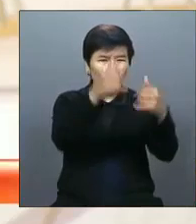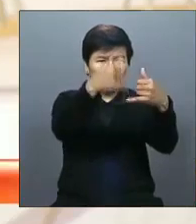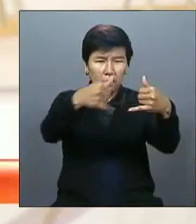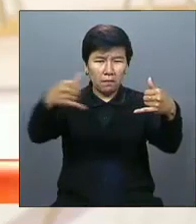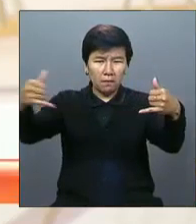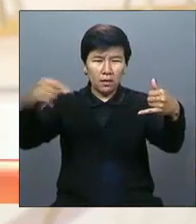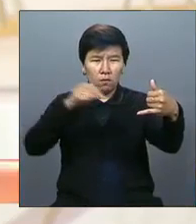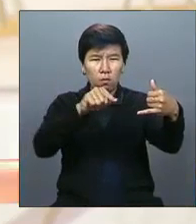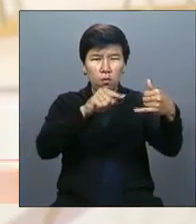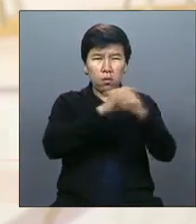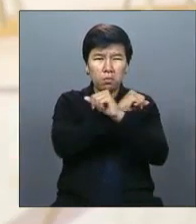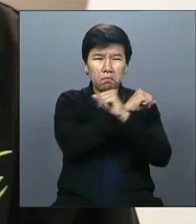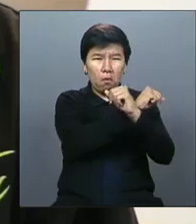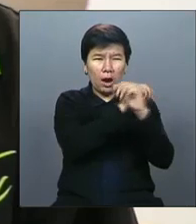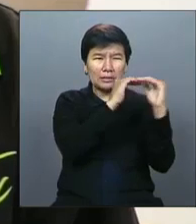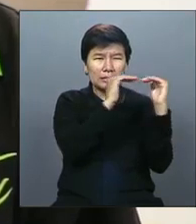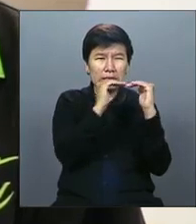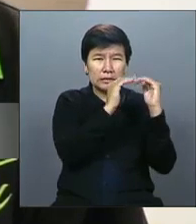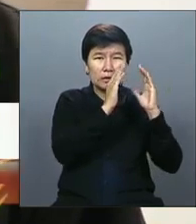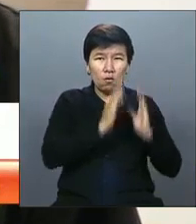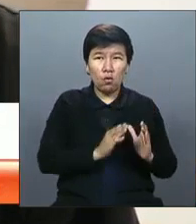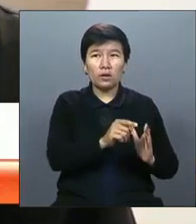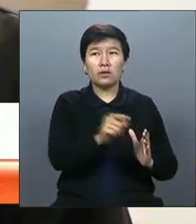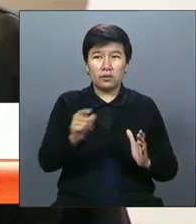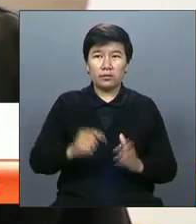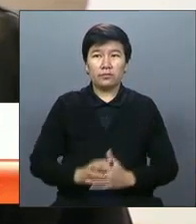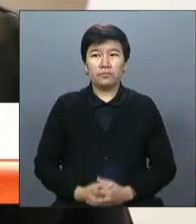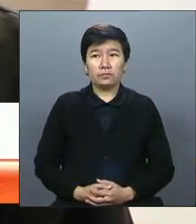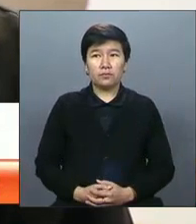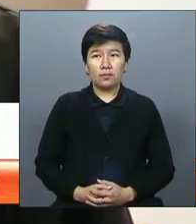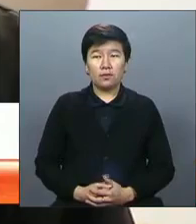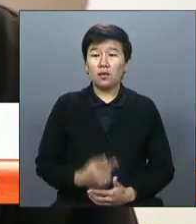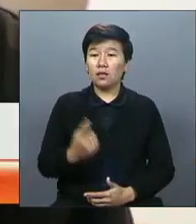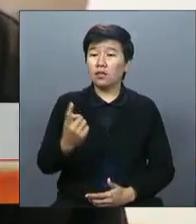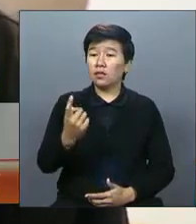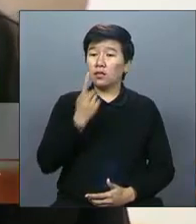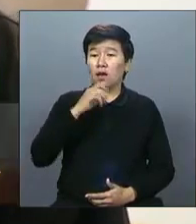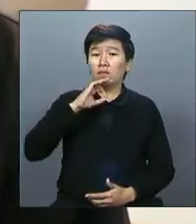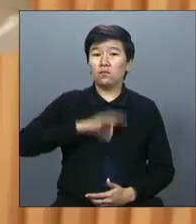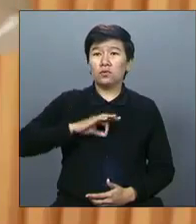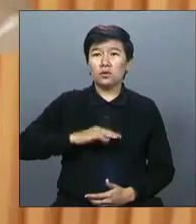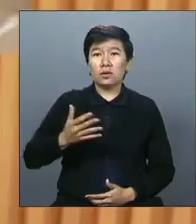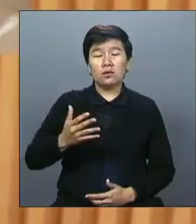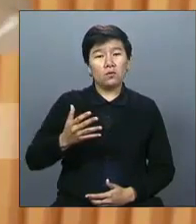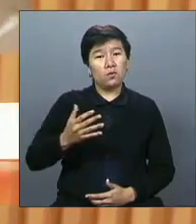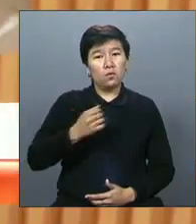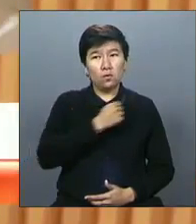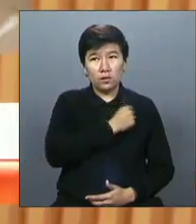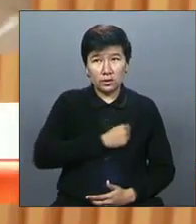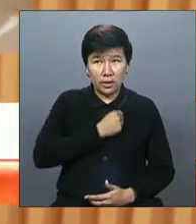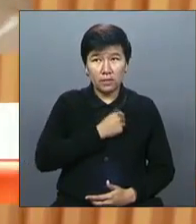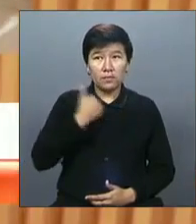ที่ถูกสังหารแล้วบังคับให้สูญหาย คือถ้าความรู้สึกเนี่ยมันไม่น่าที่จะเกิดขึ้น ในเหตุการณ์ของ